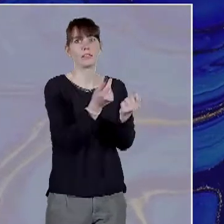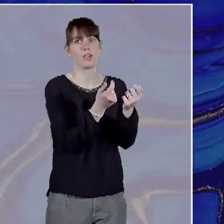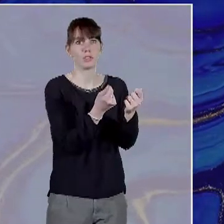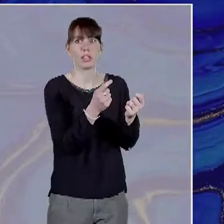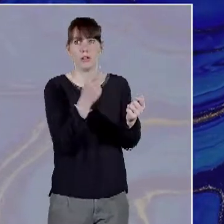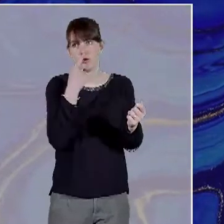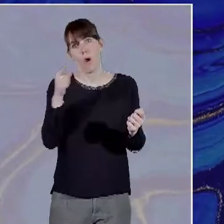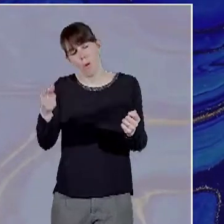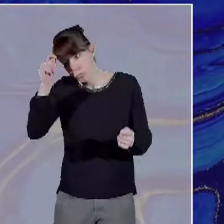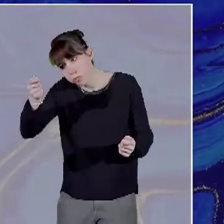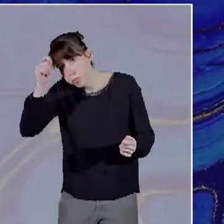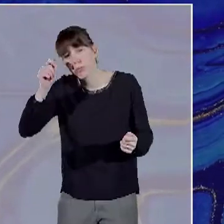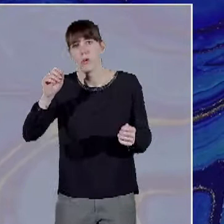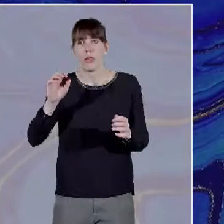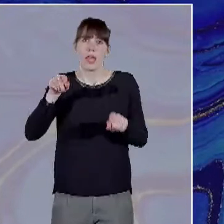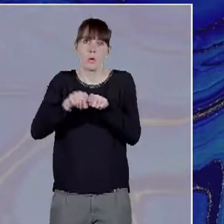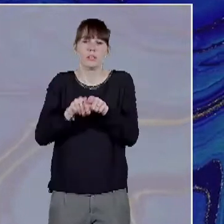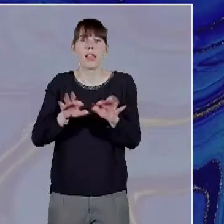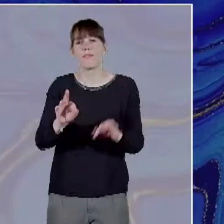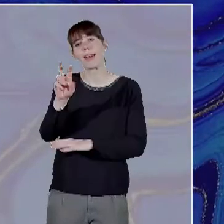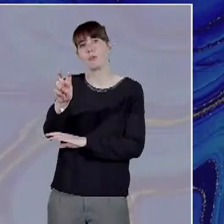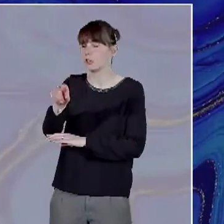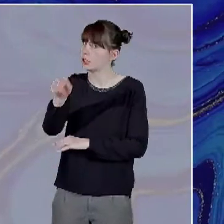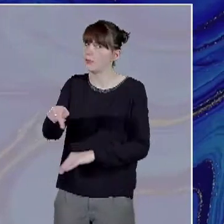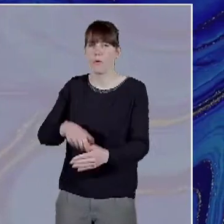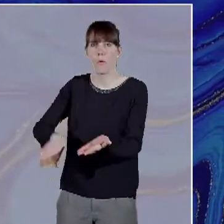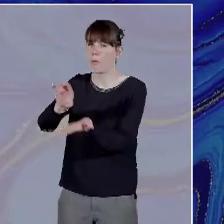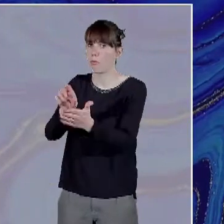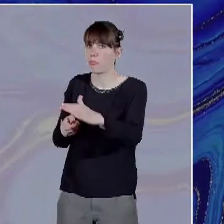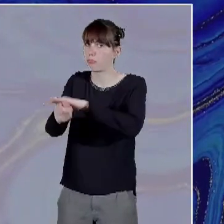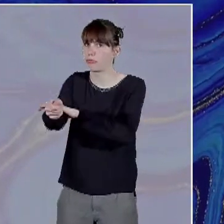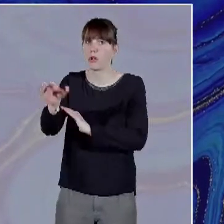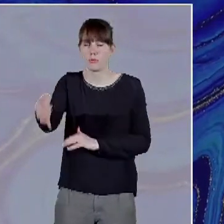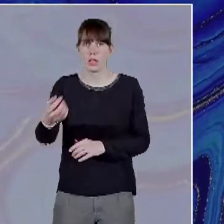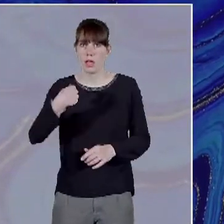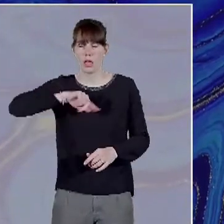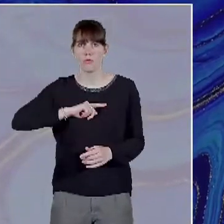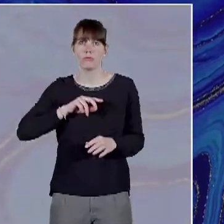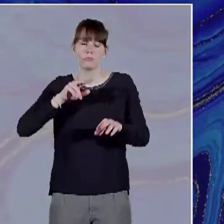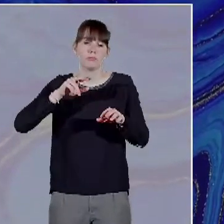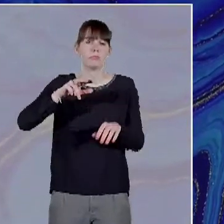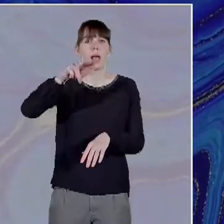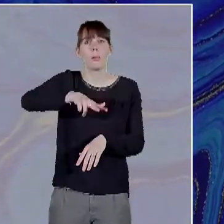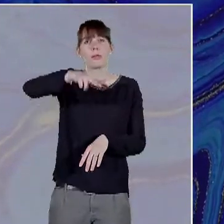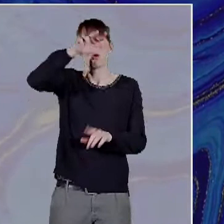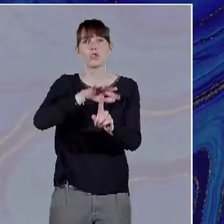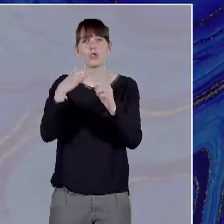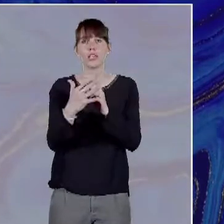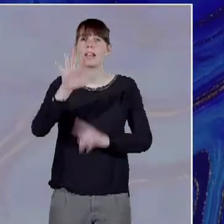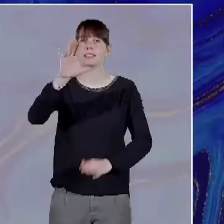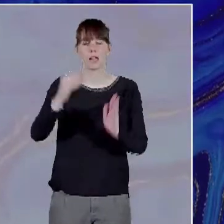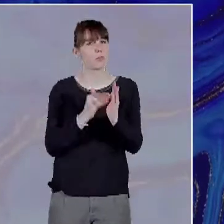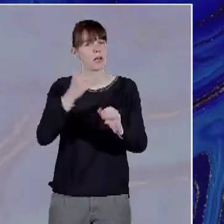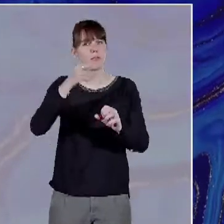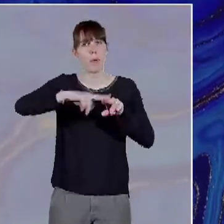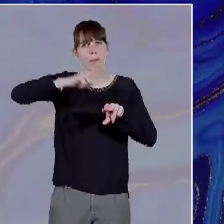pour le climat. Donc nous continuons à investir, et nous inscrivons dans cet objectif de 5 000 logements sociaux rénovés par an. Et comment